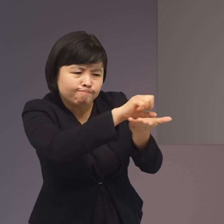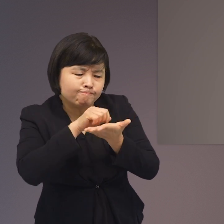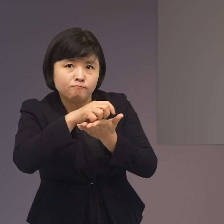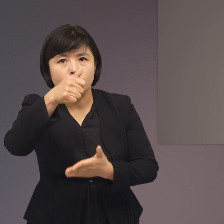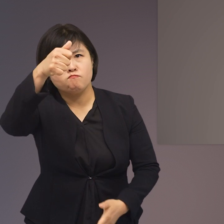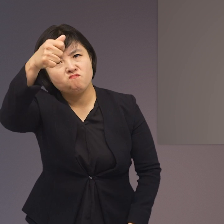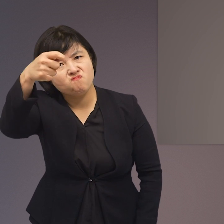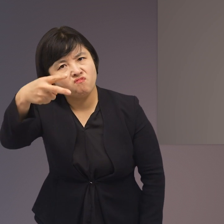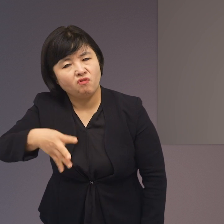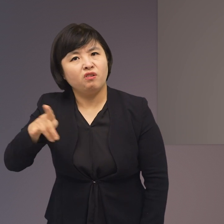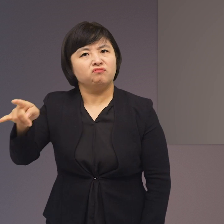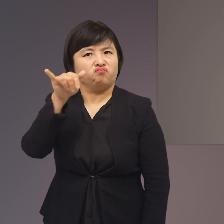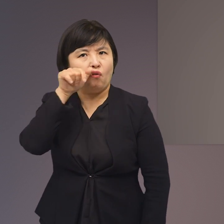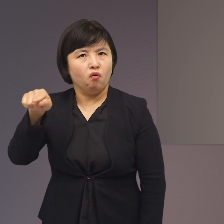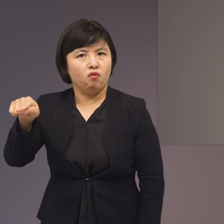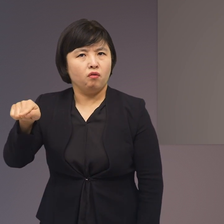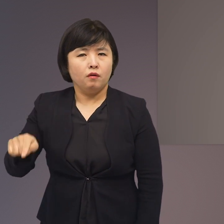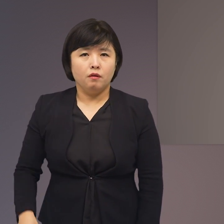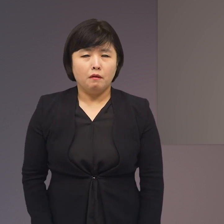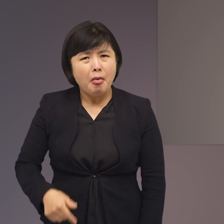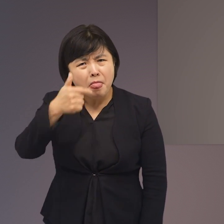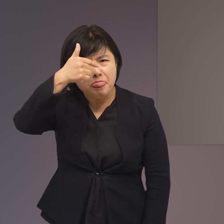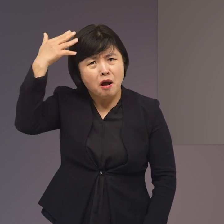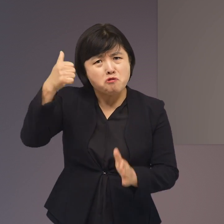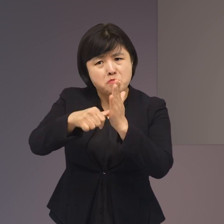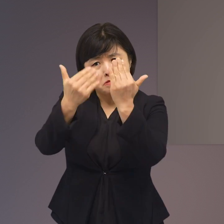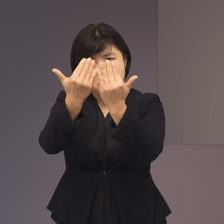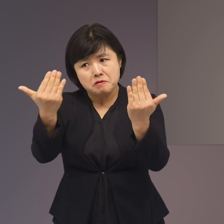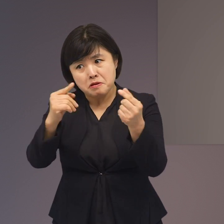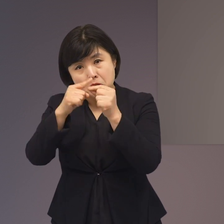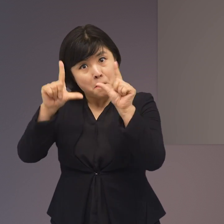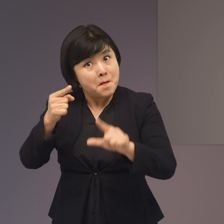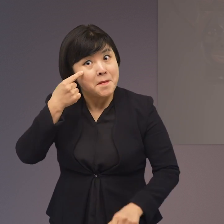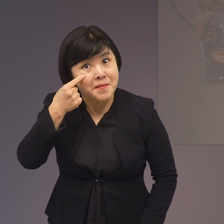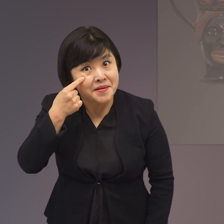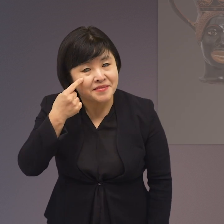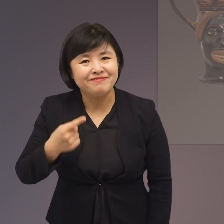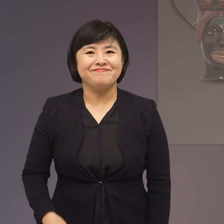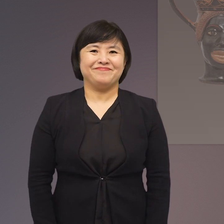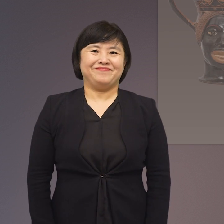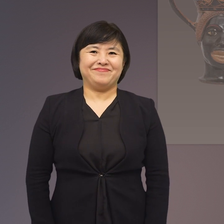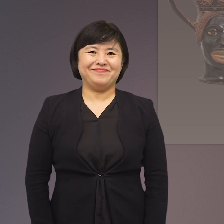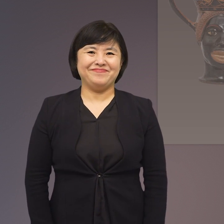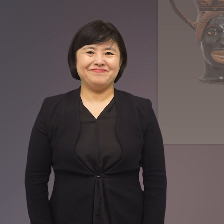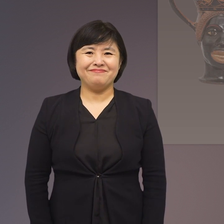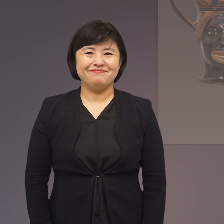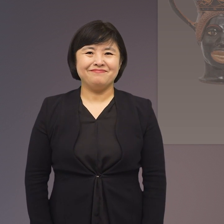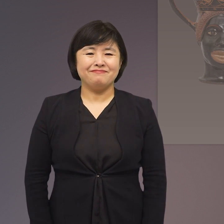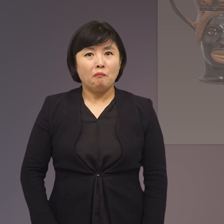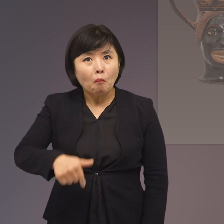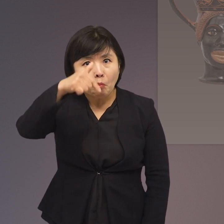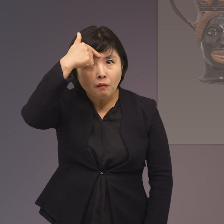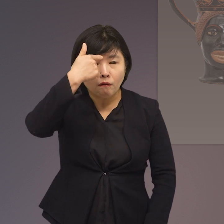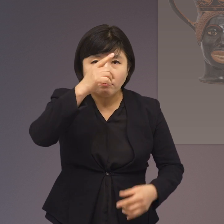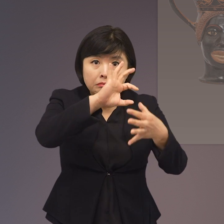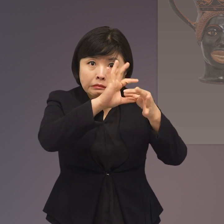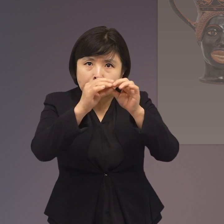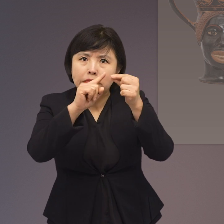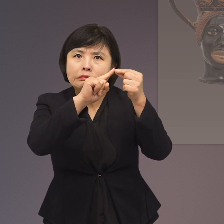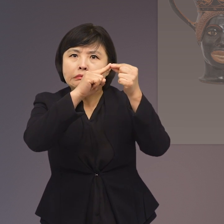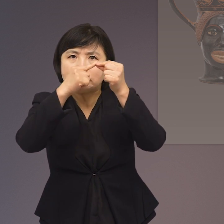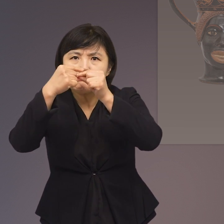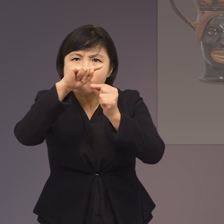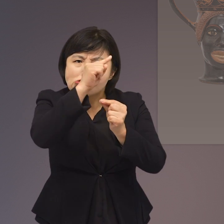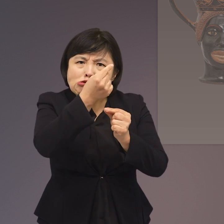받아들인 부분이 있었어요. 이 전시 유물들의 글자를 보실까요? 자, 전형적인